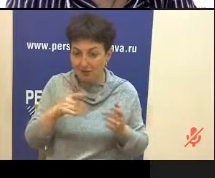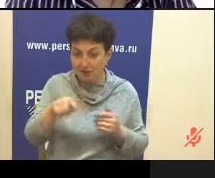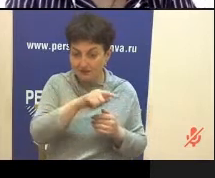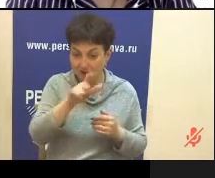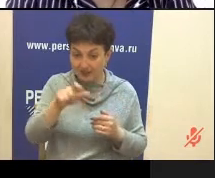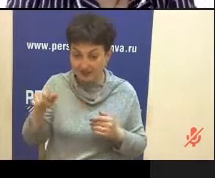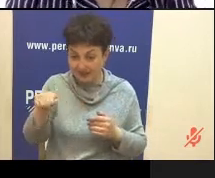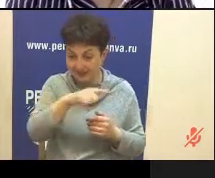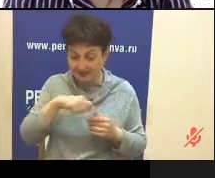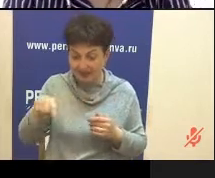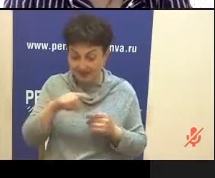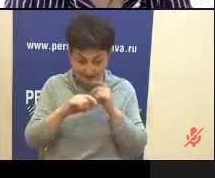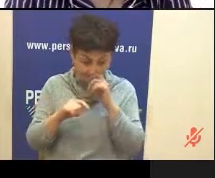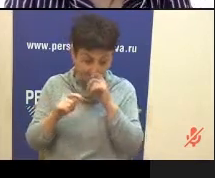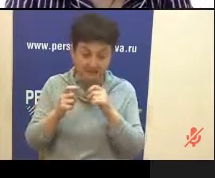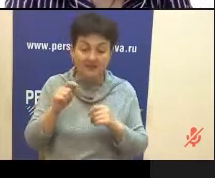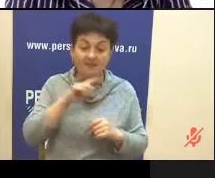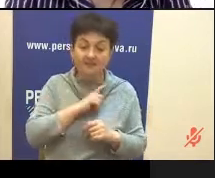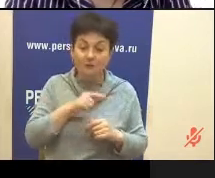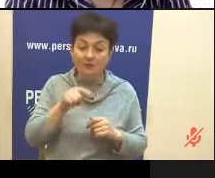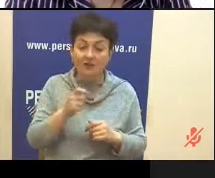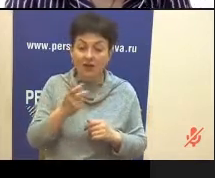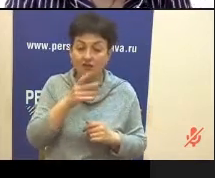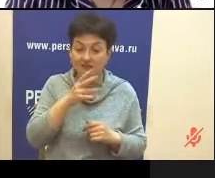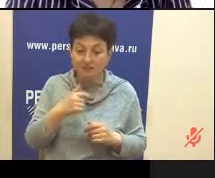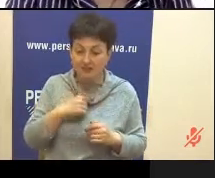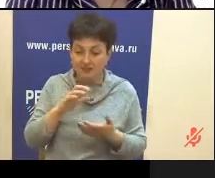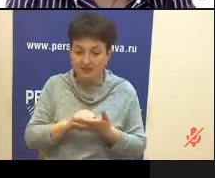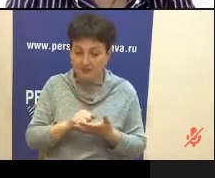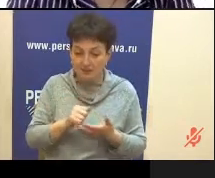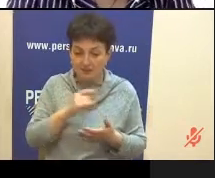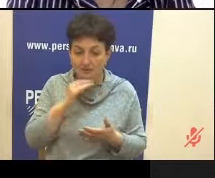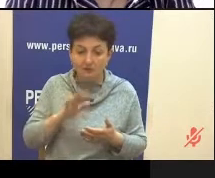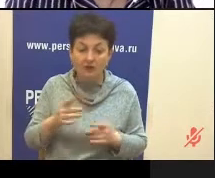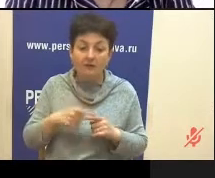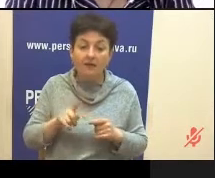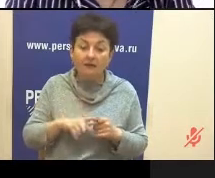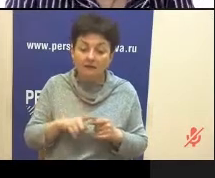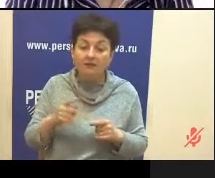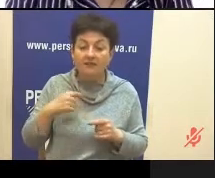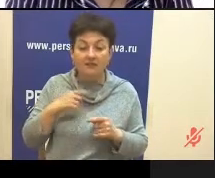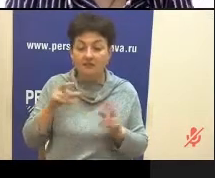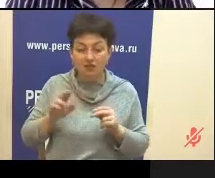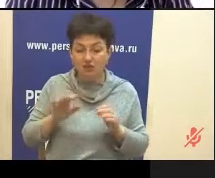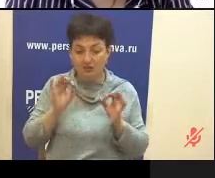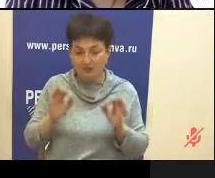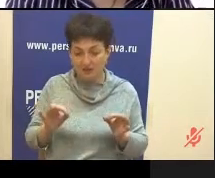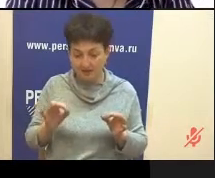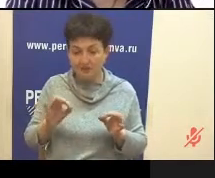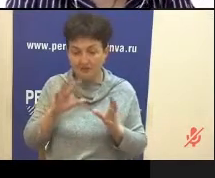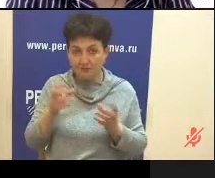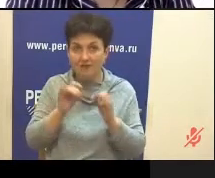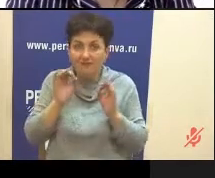вас, хотя бы в силу того количества времени, которым я этим занимаюсь. Вот, поэтому не считаю